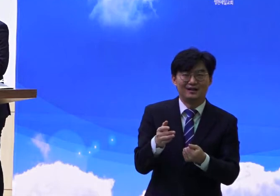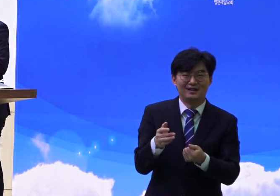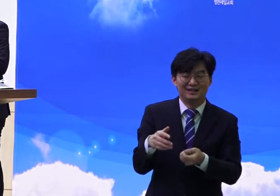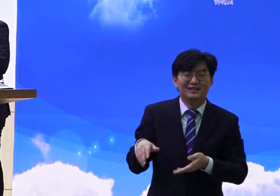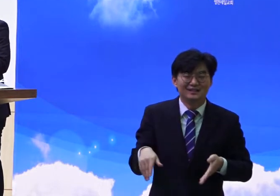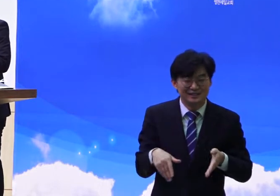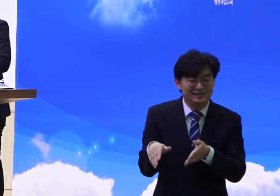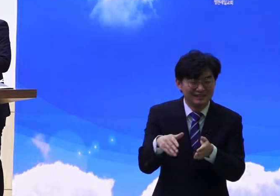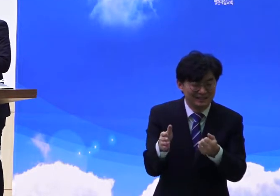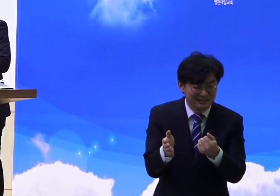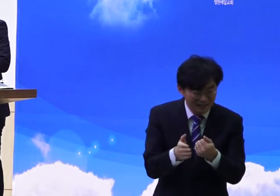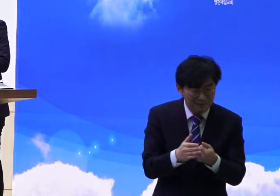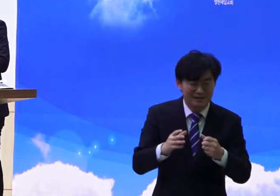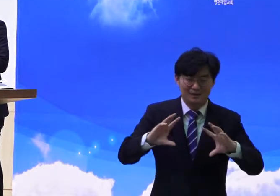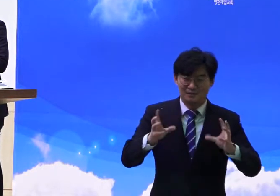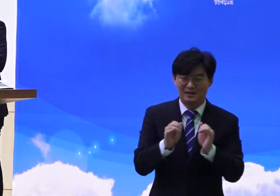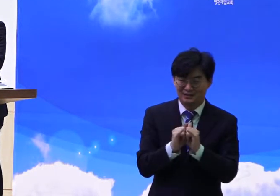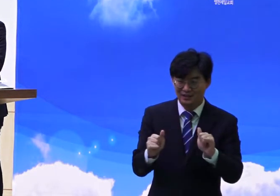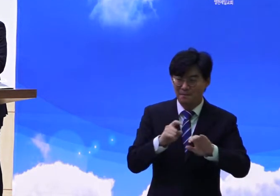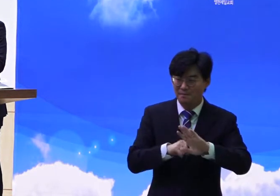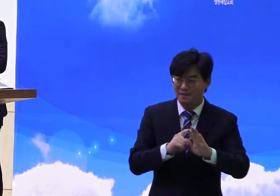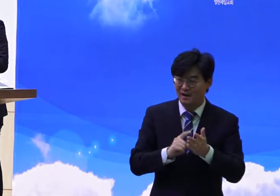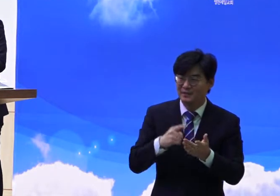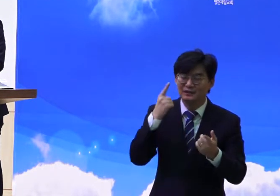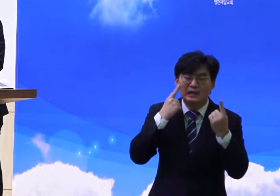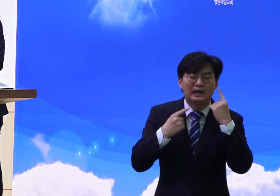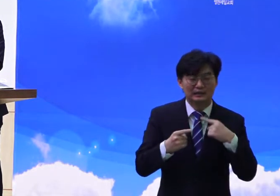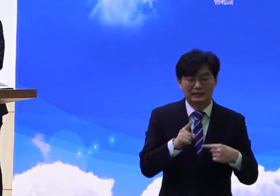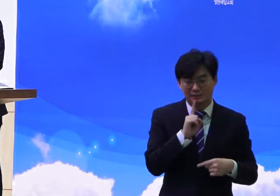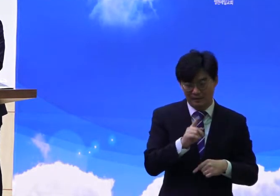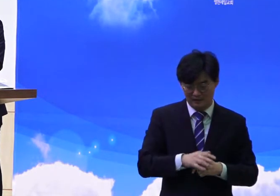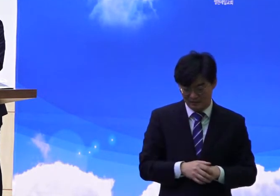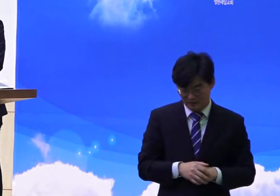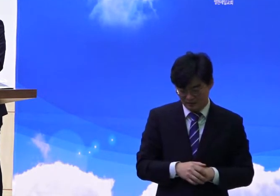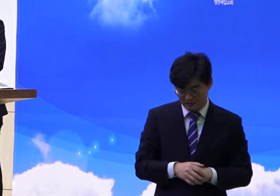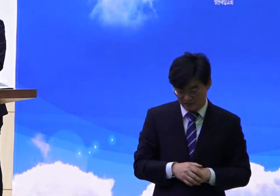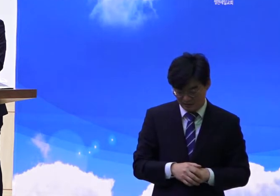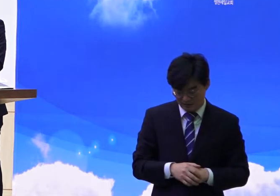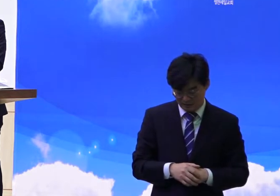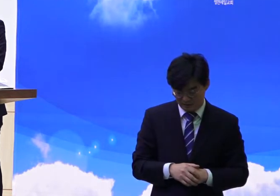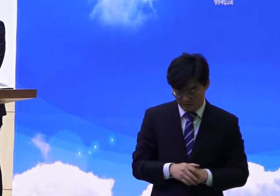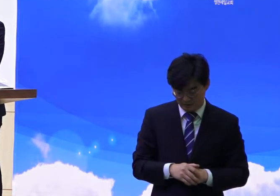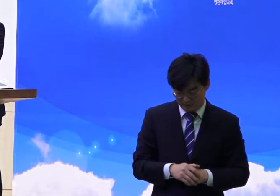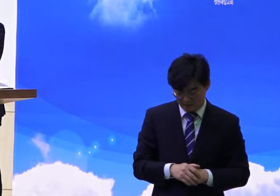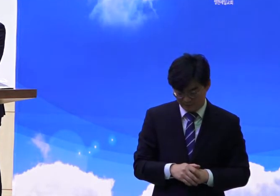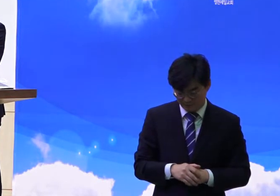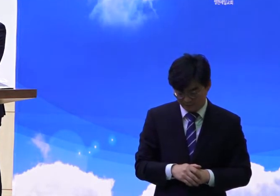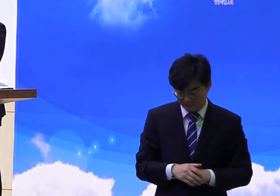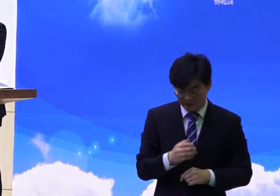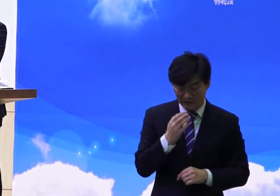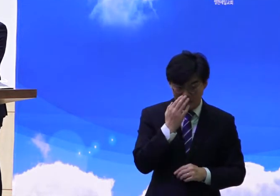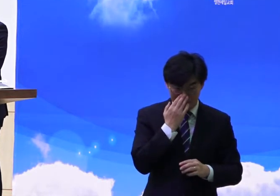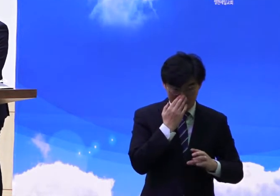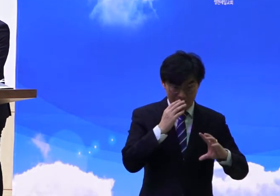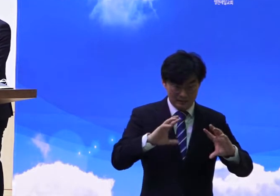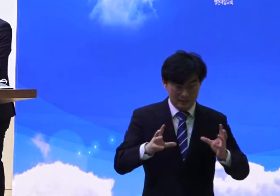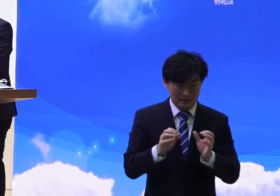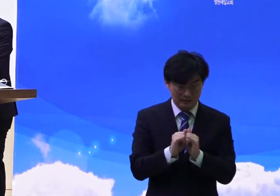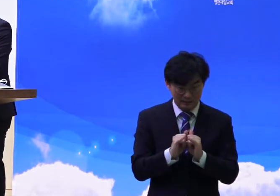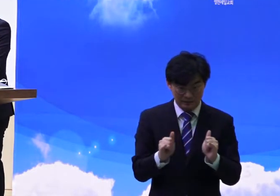백성의 마음이 상했다고 했습니다. 여러분 무엇 때문에 마음이 상할 때는 상하십니까? 이때 이스라엘 백성들은 길